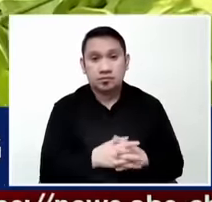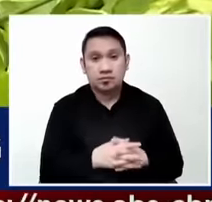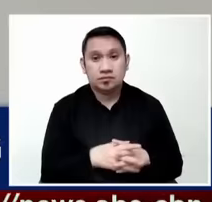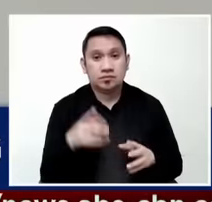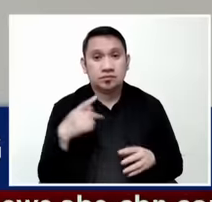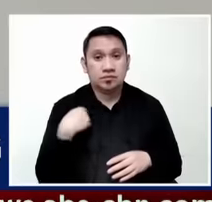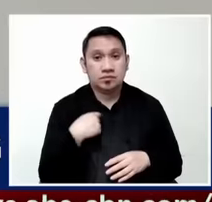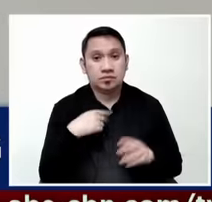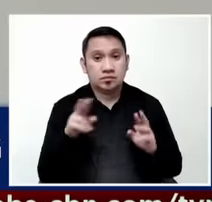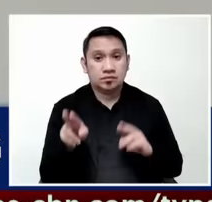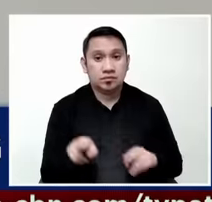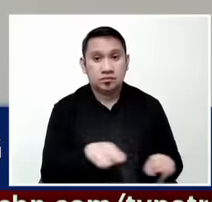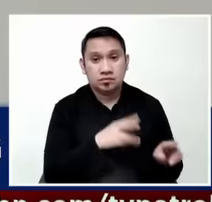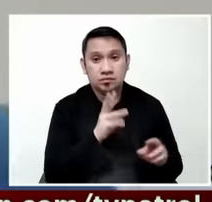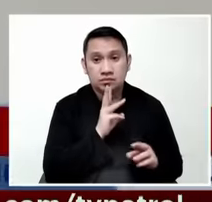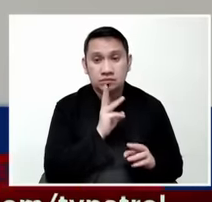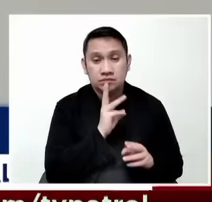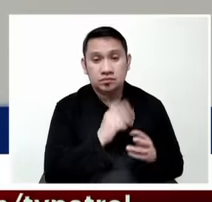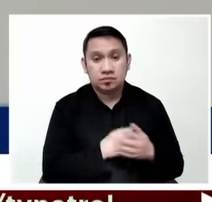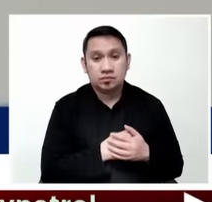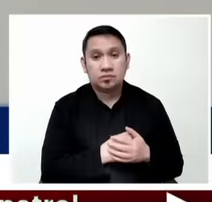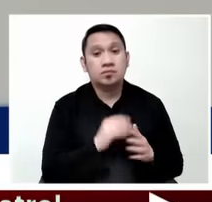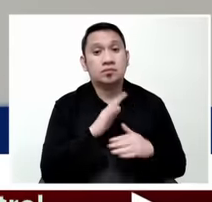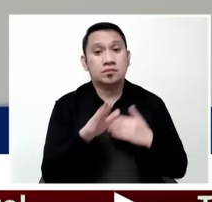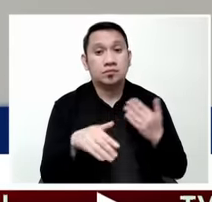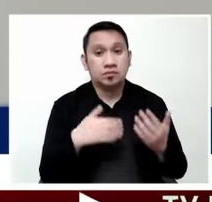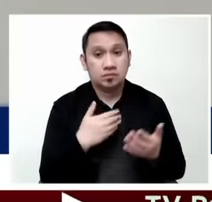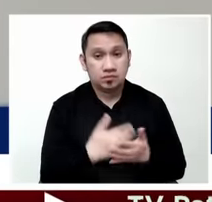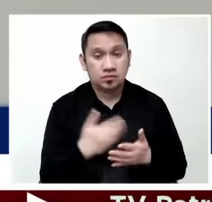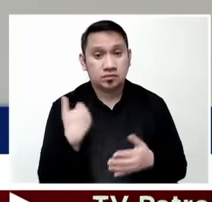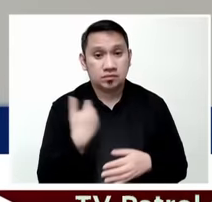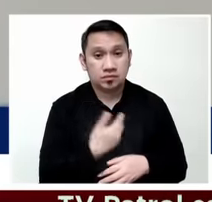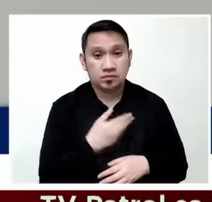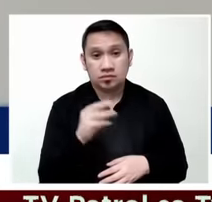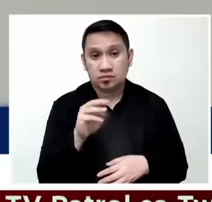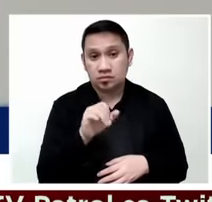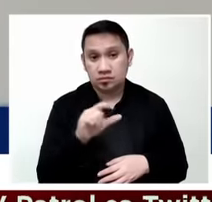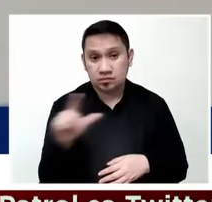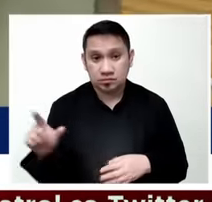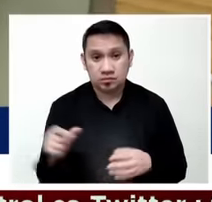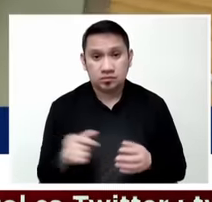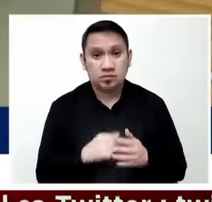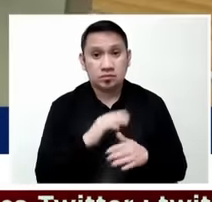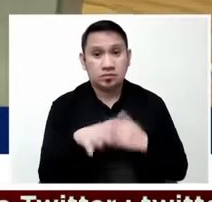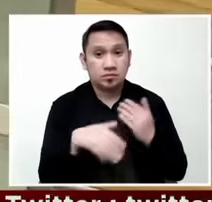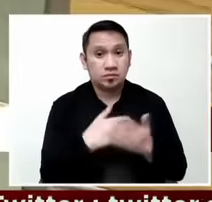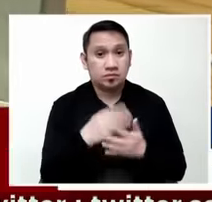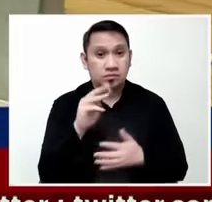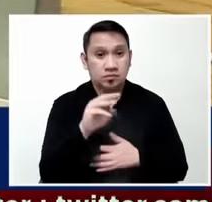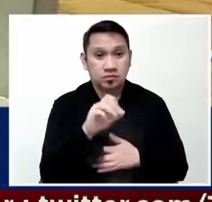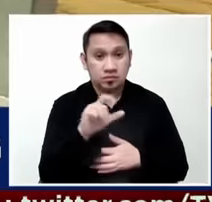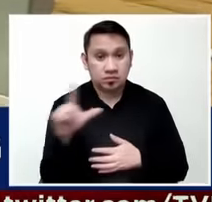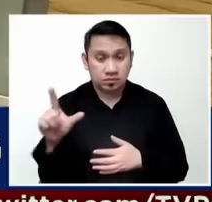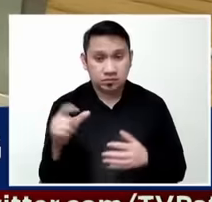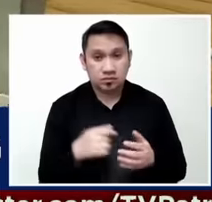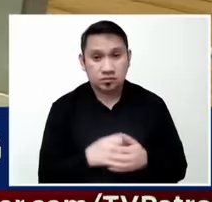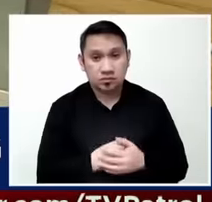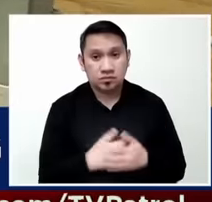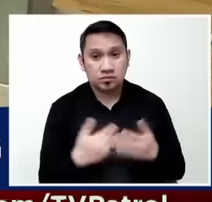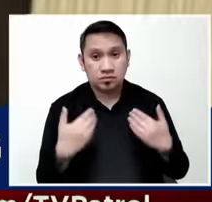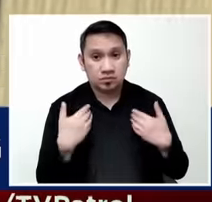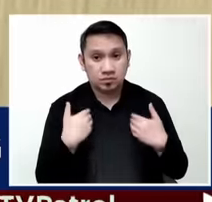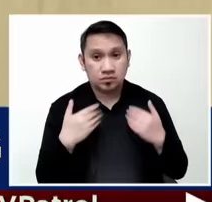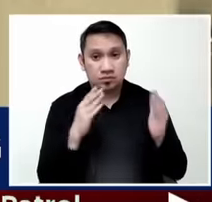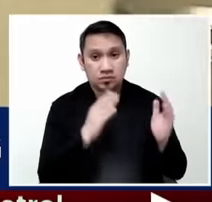in recycling of water sa lahat ng aming mga malls. All our malls have sewage treatment plant or what we